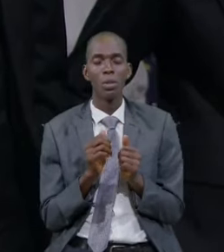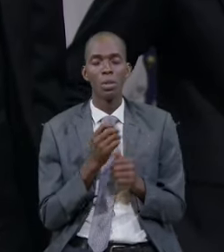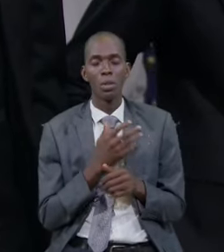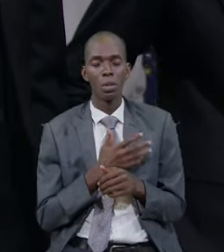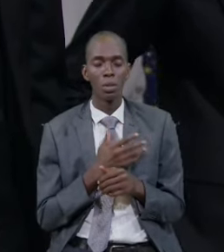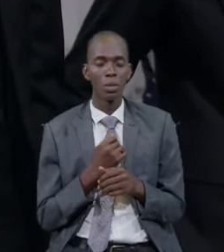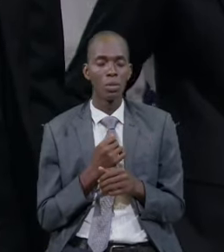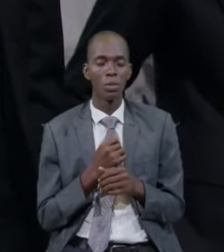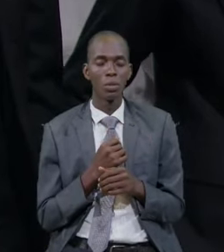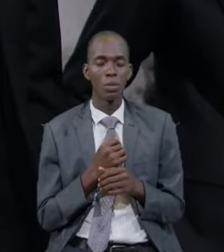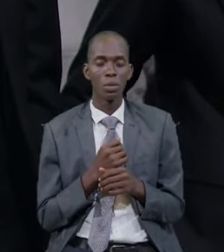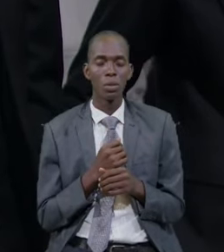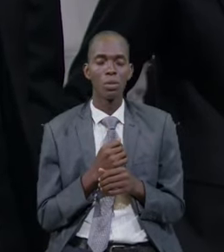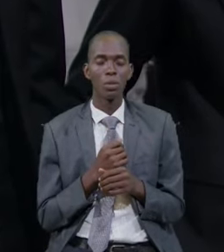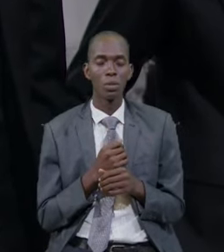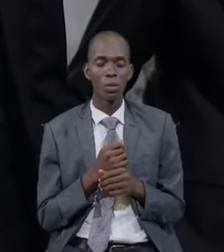l'onction.